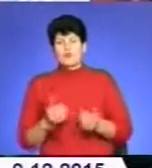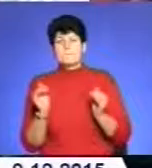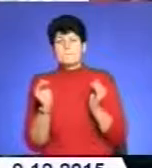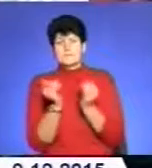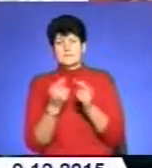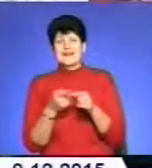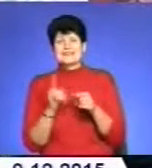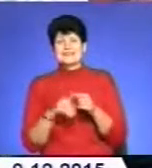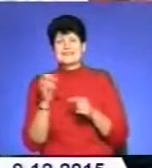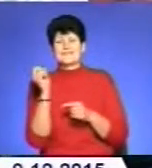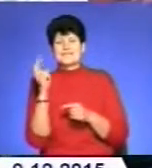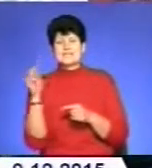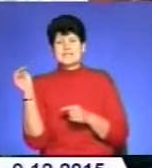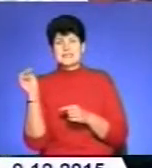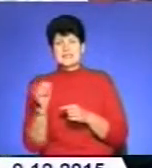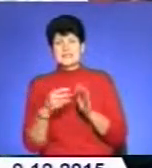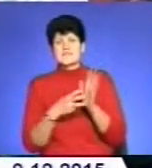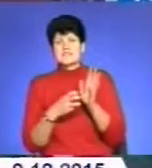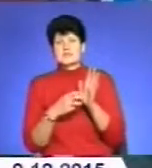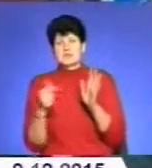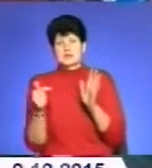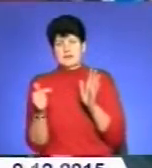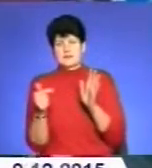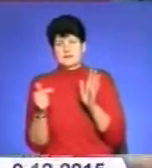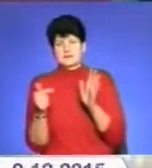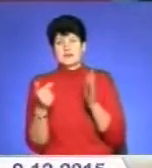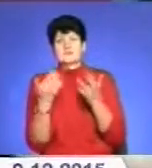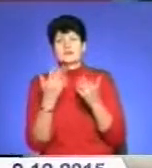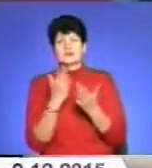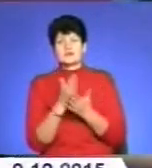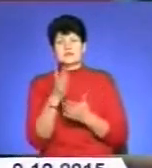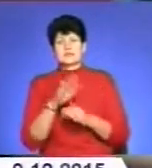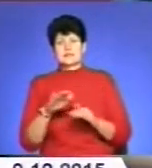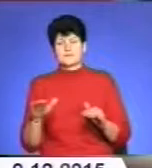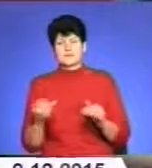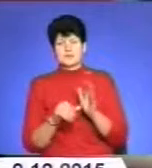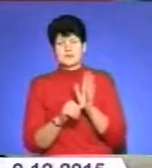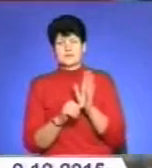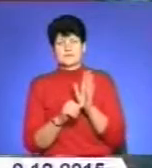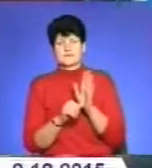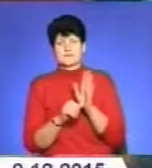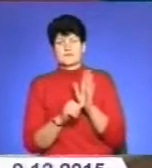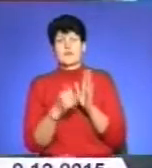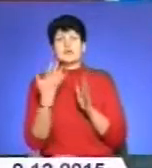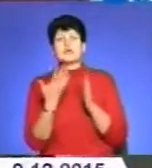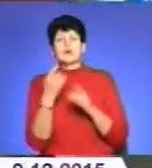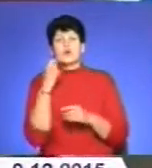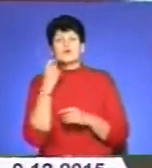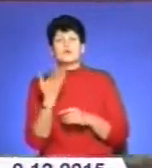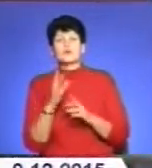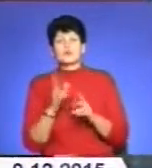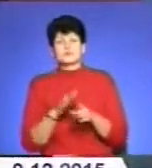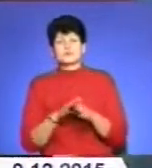це 12 тисяч 800 гривень. Скільки маєте діток? 6. Якого віку? Як